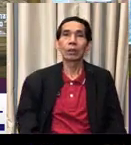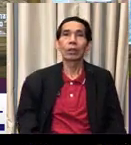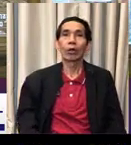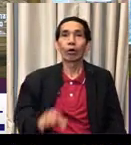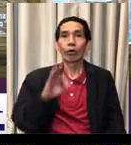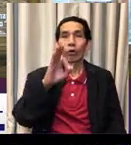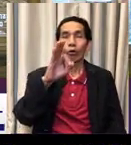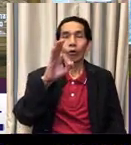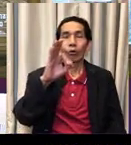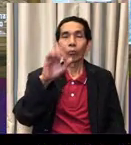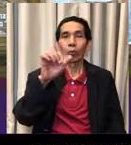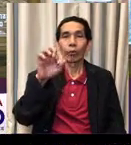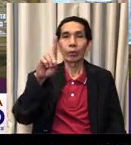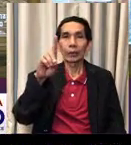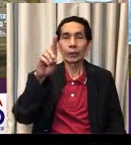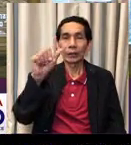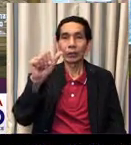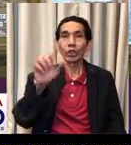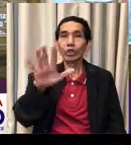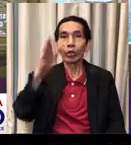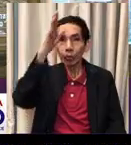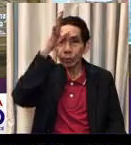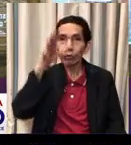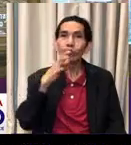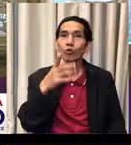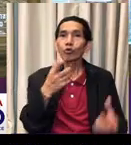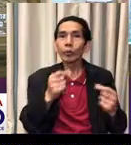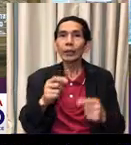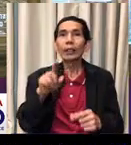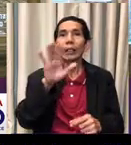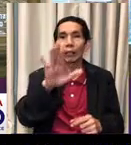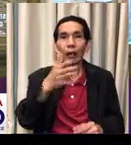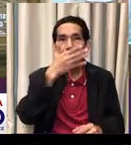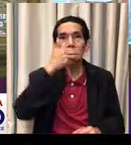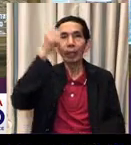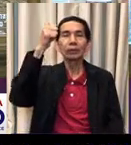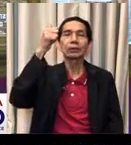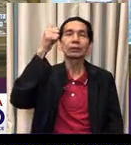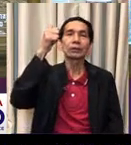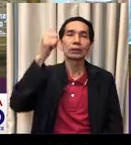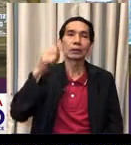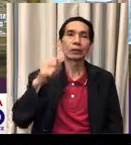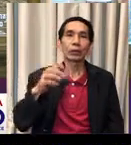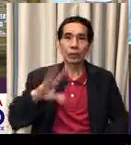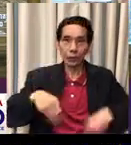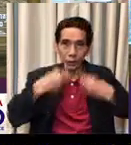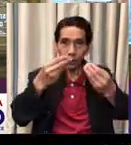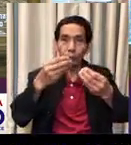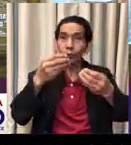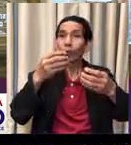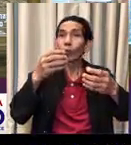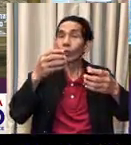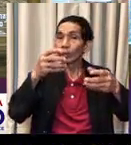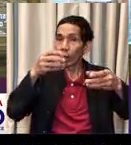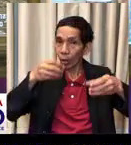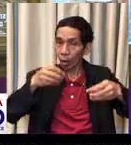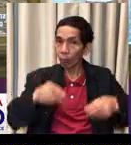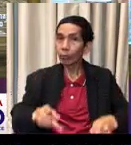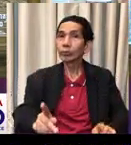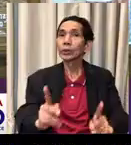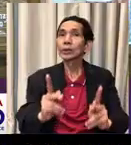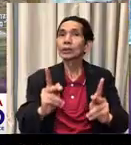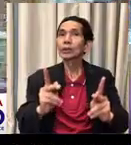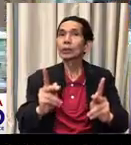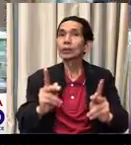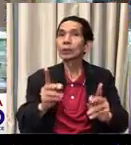Florida. Pero your parents is doing their best to give you a chance. And